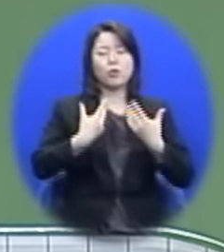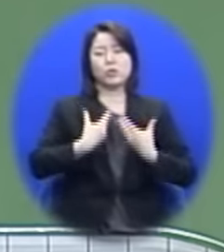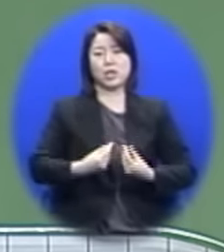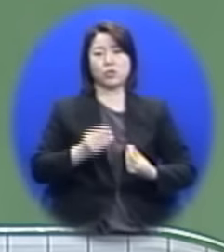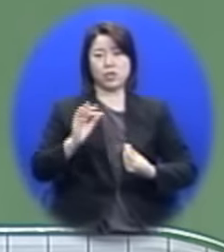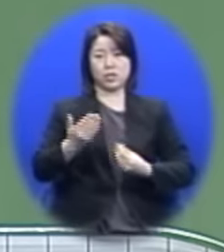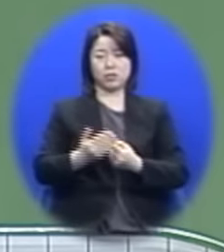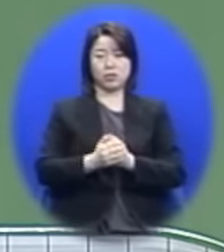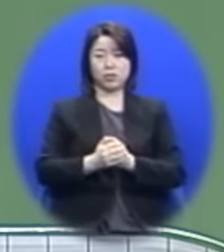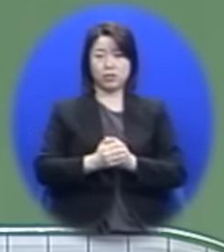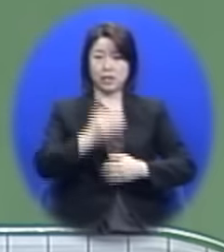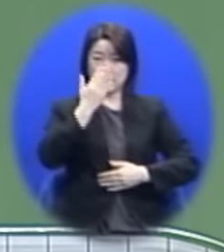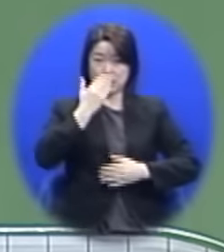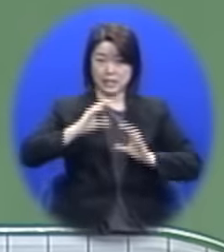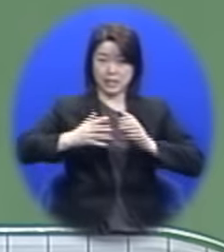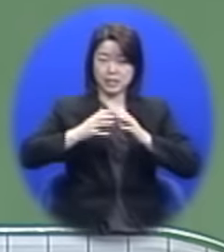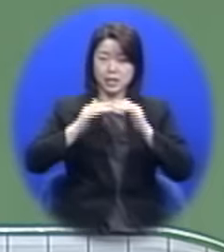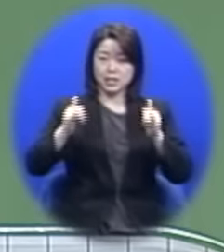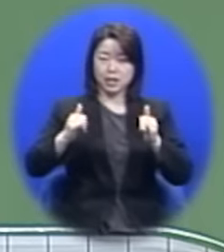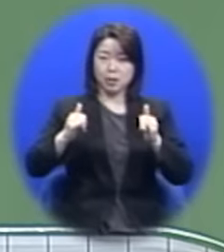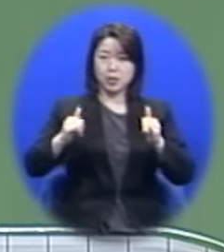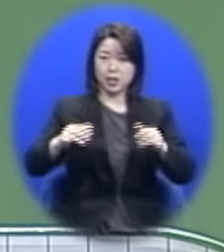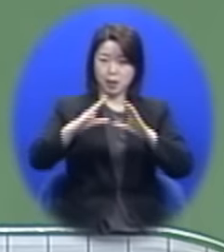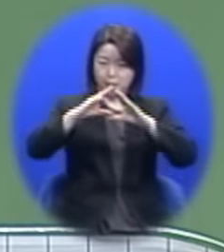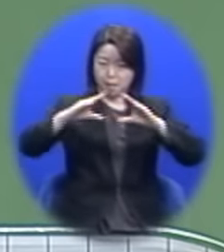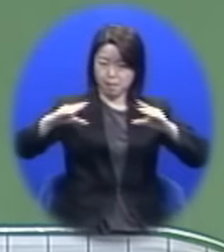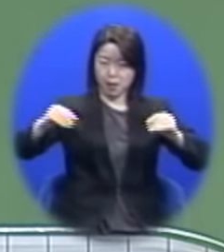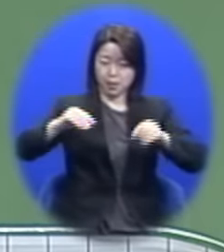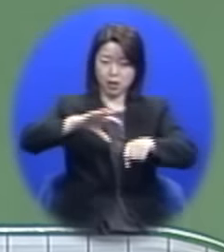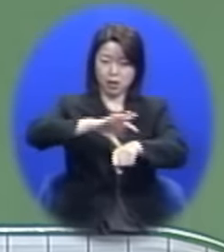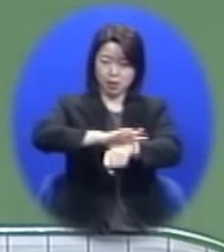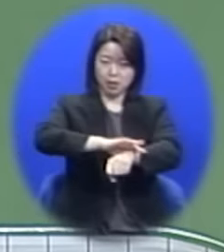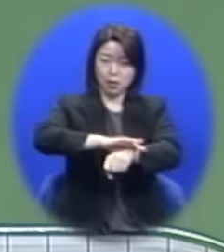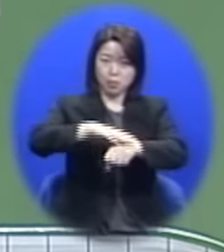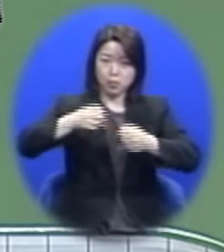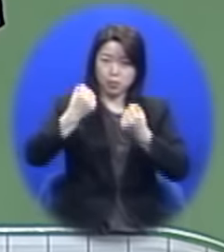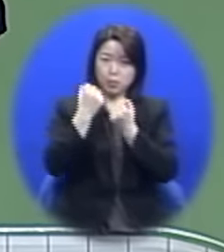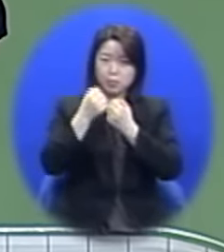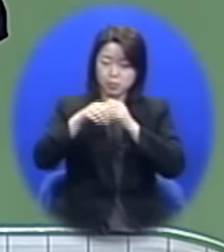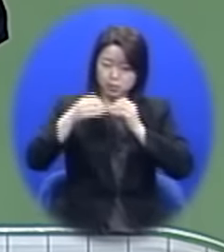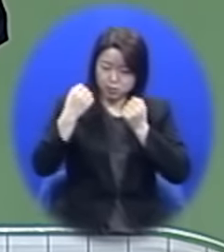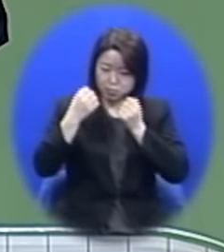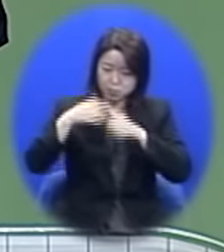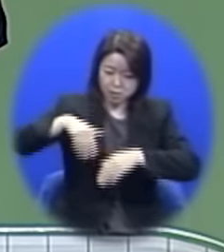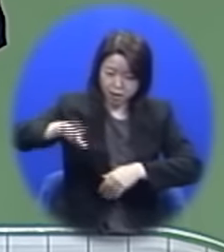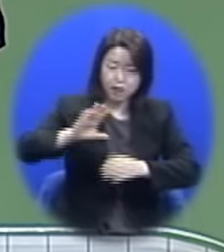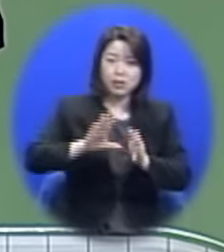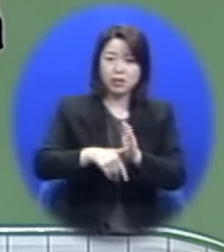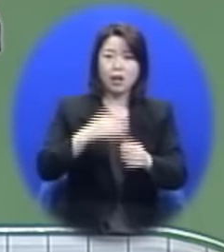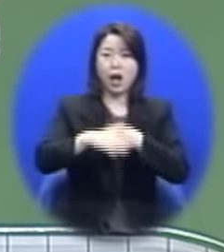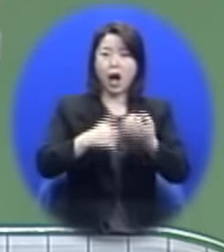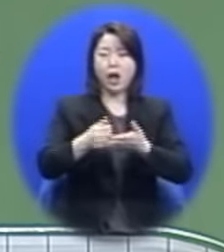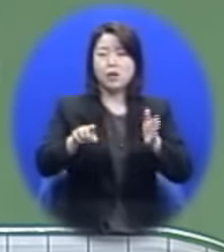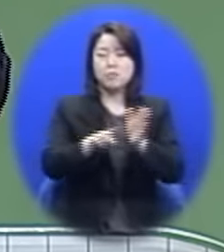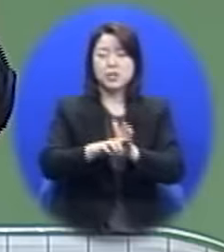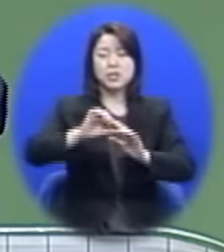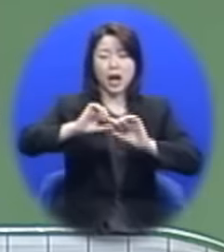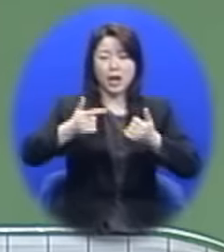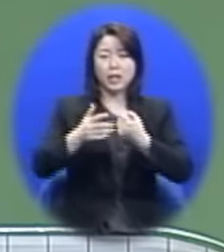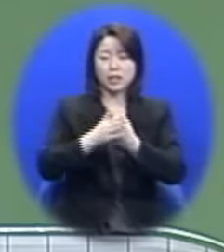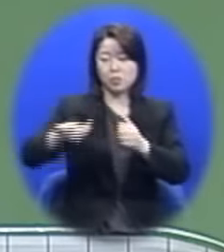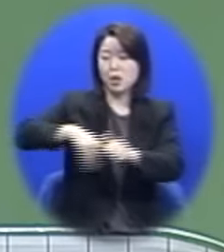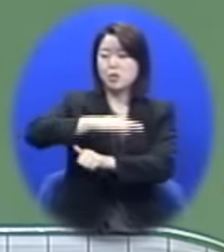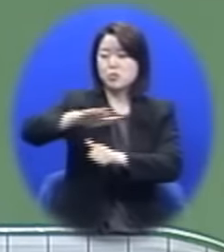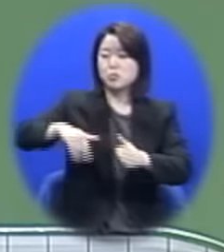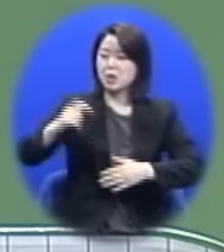백성들이 바벨론의 포로로 잡혀갈 때 그들은 하나님이 안 믿어졌었기 때문에 주변에 있는